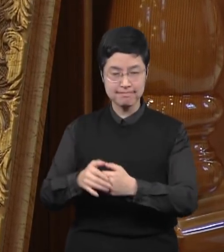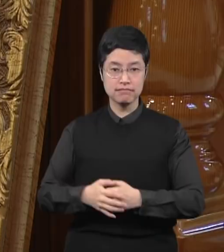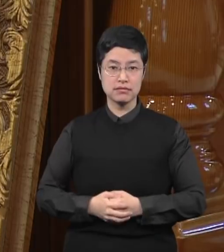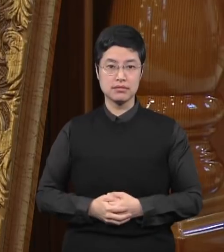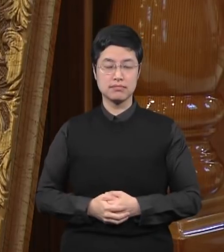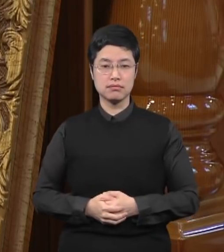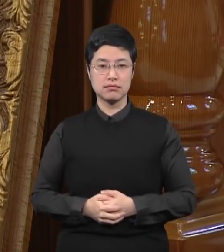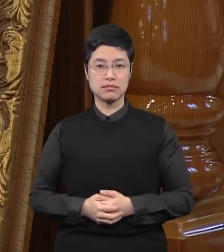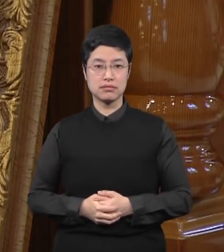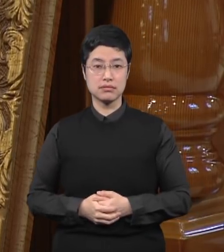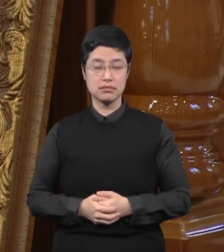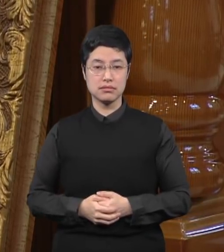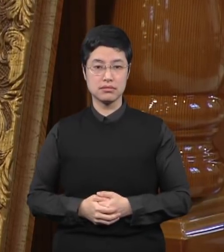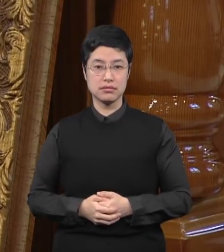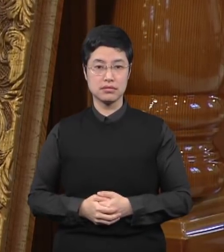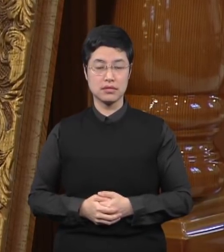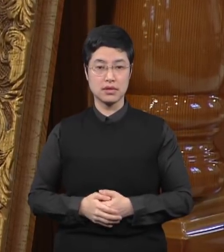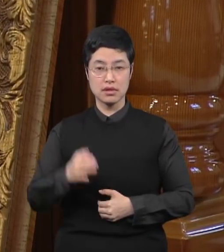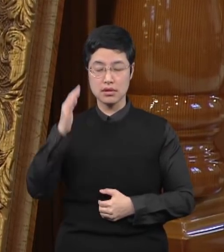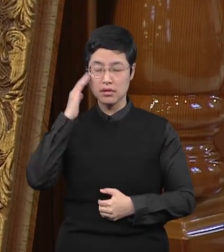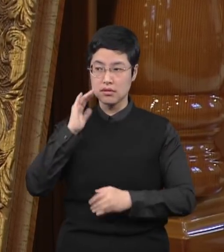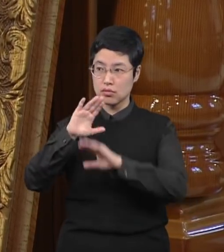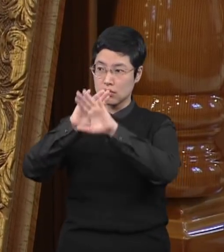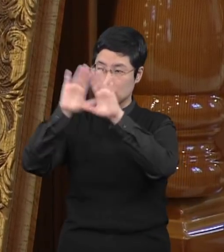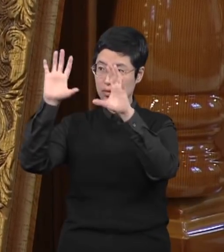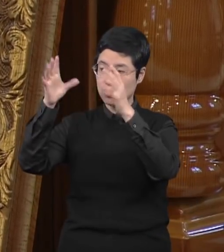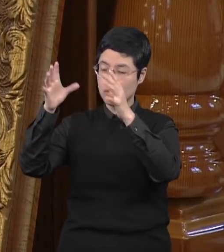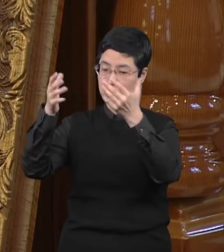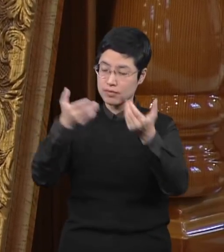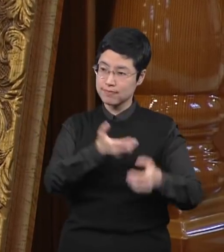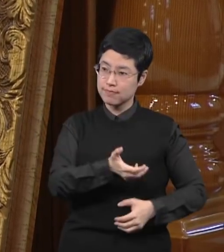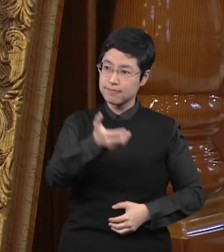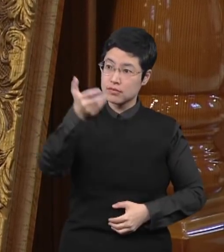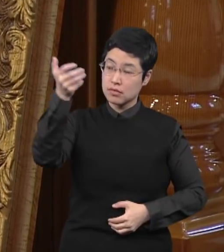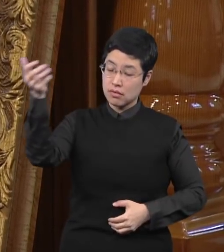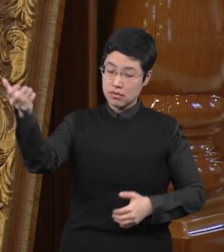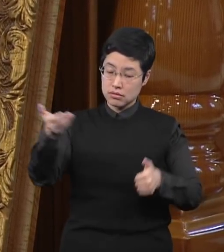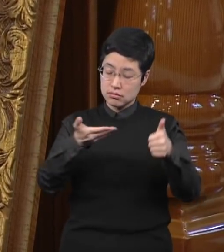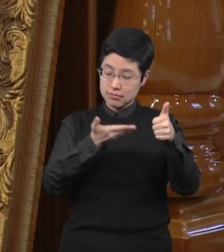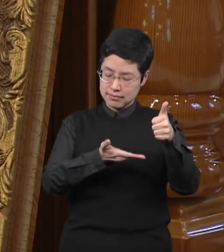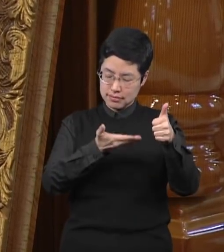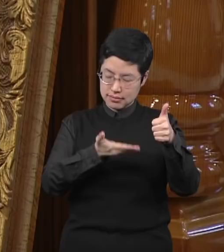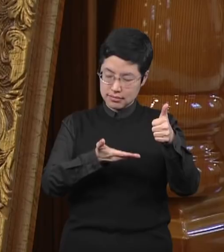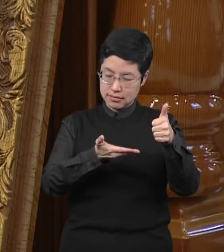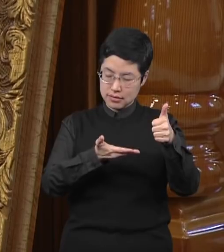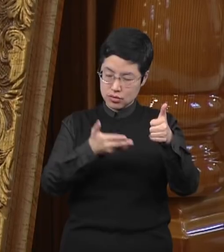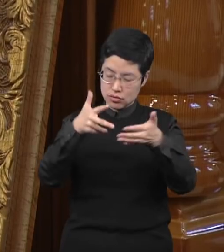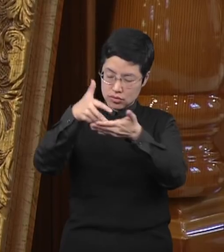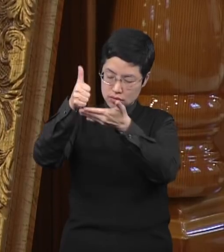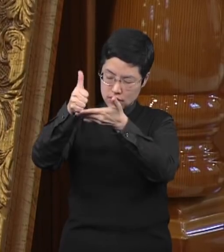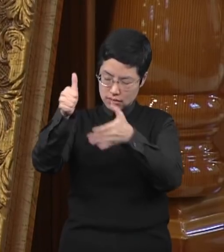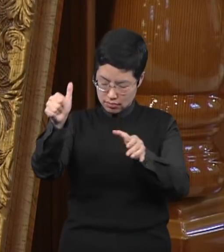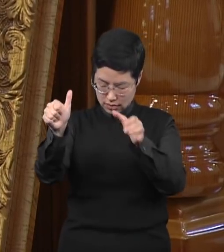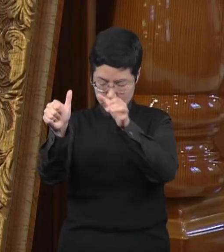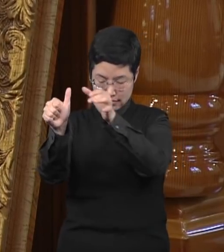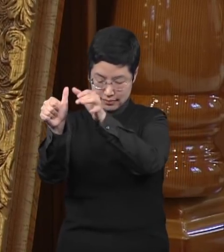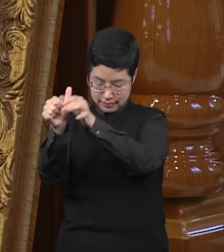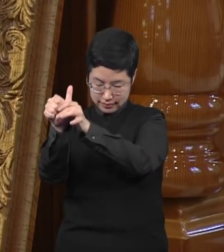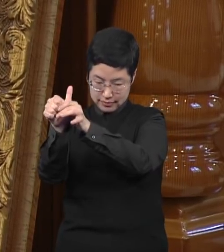않으셨습니다. 천국으로 거처를 옮기시는 주기영님을 주님께